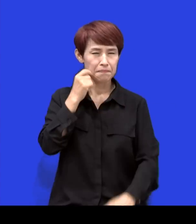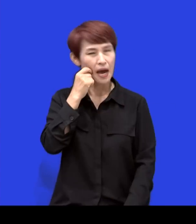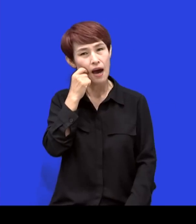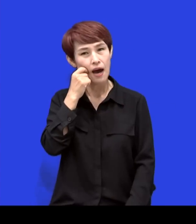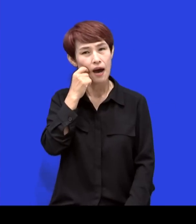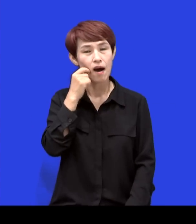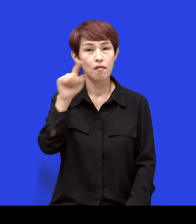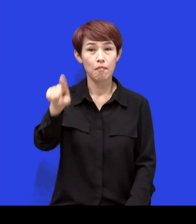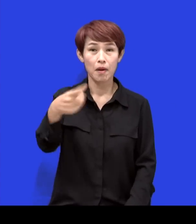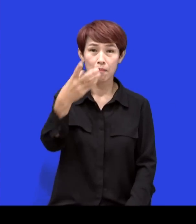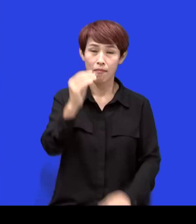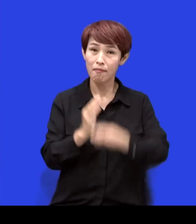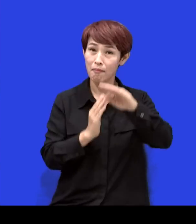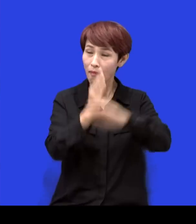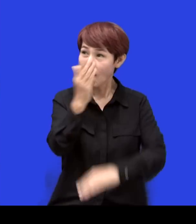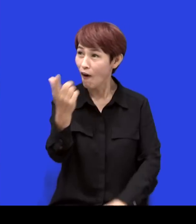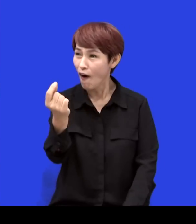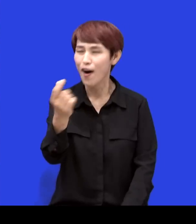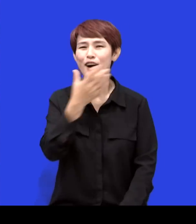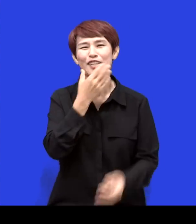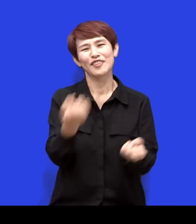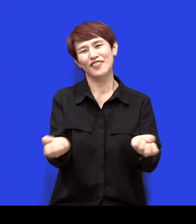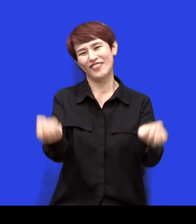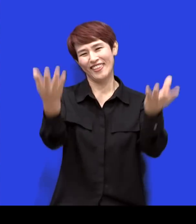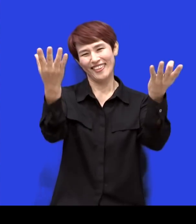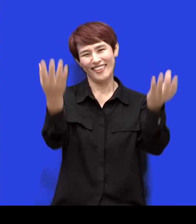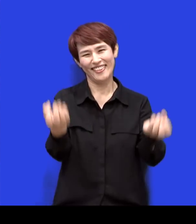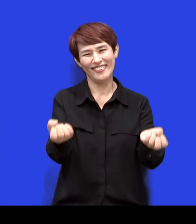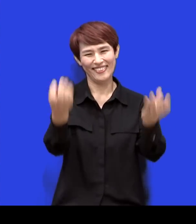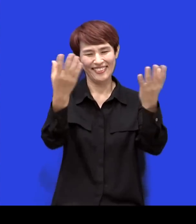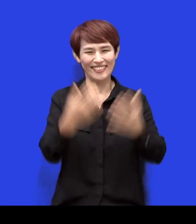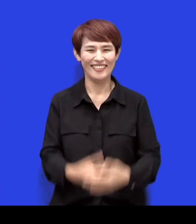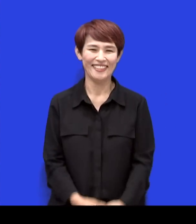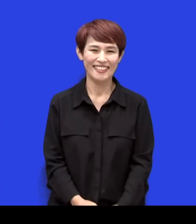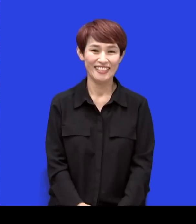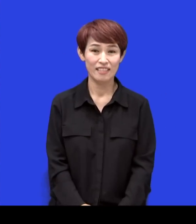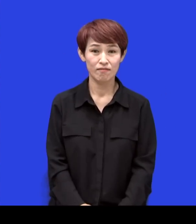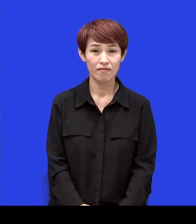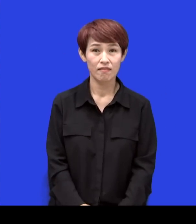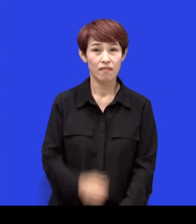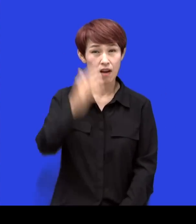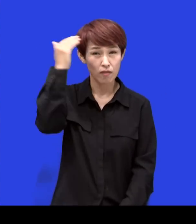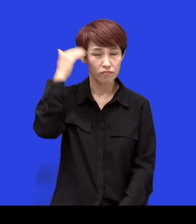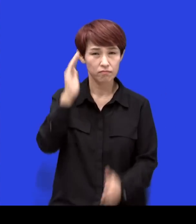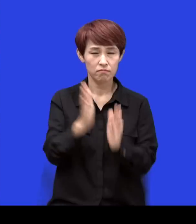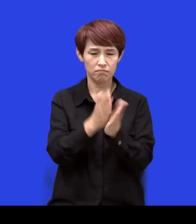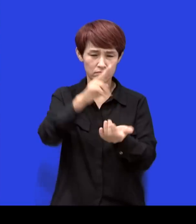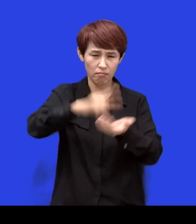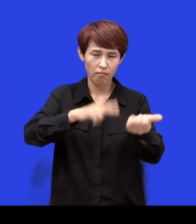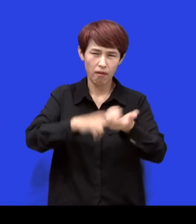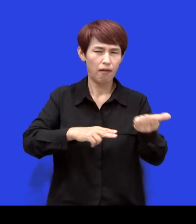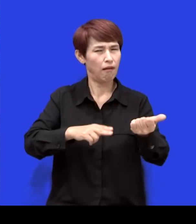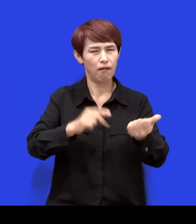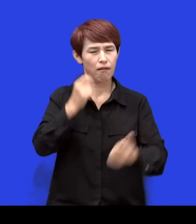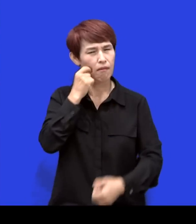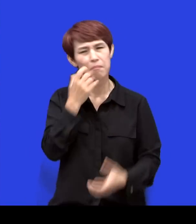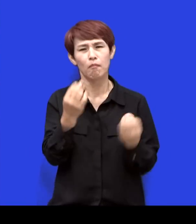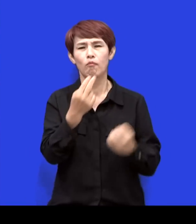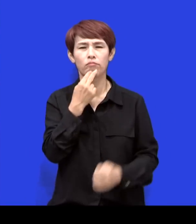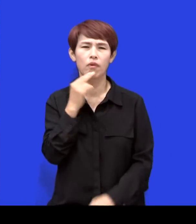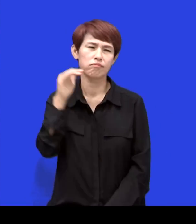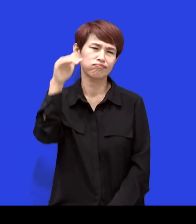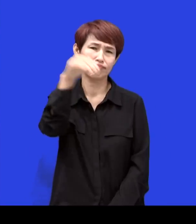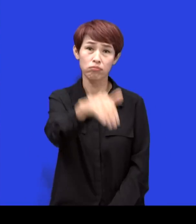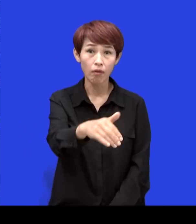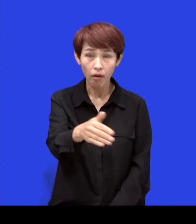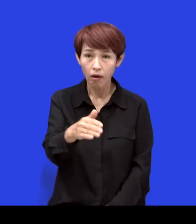돌파했다는 기쁜 소식을 전해 들었어요. 예. 일단 축하드립니다. 아유, 감사합니다. 요즘 우리나라 그 출판가가 네. 이게 불황이어갖고 진짜 이렇게 안